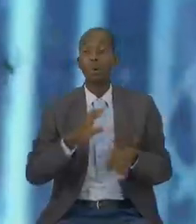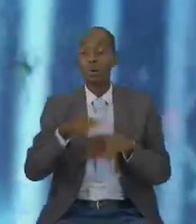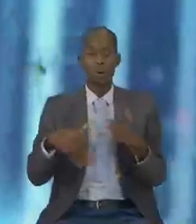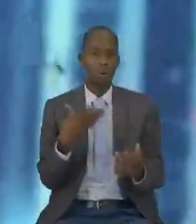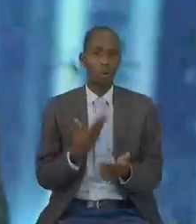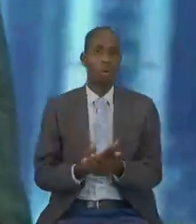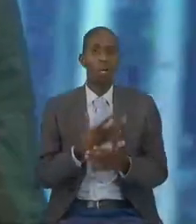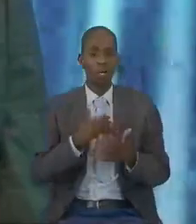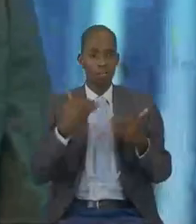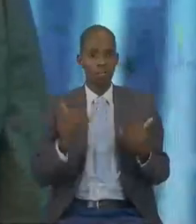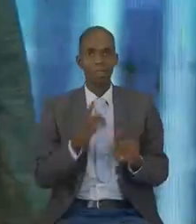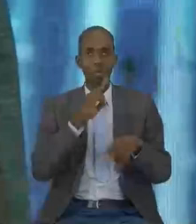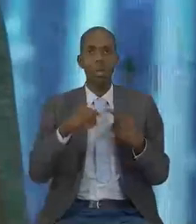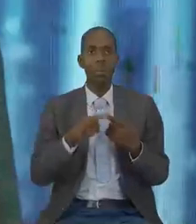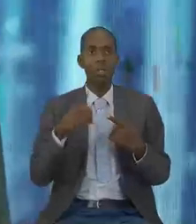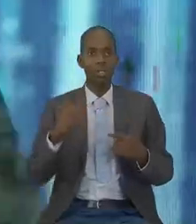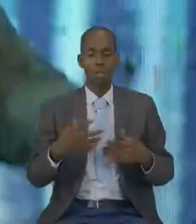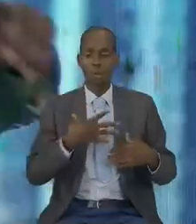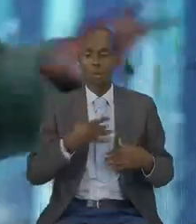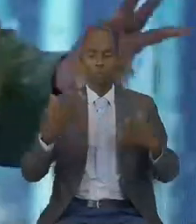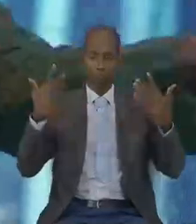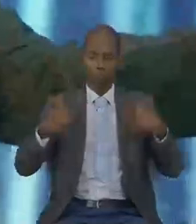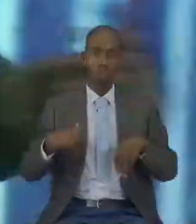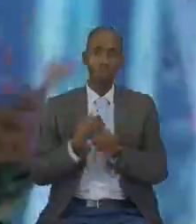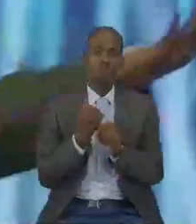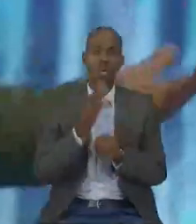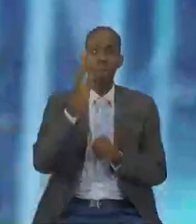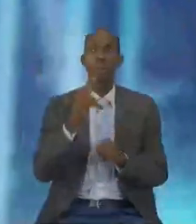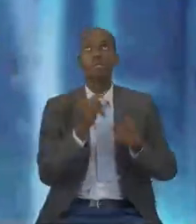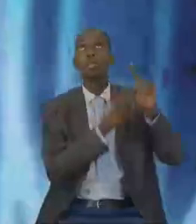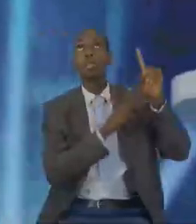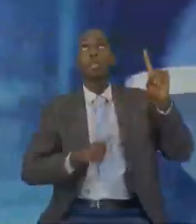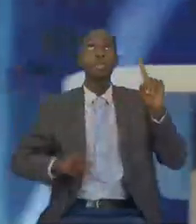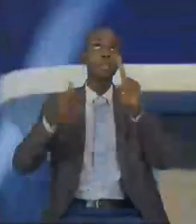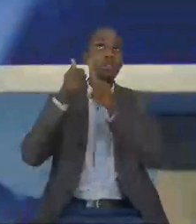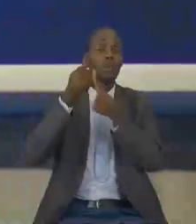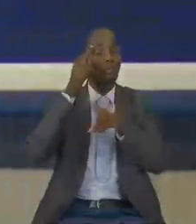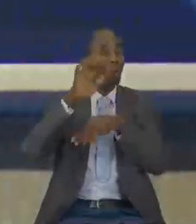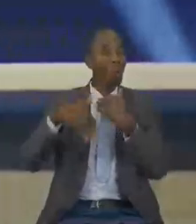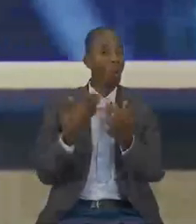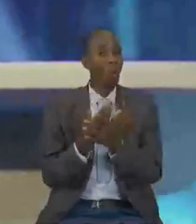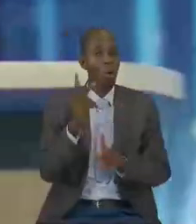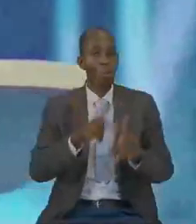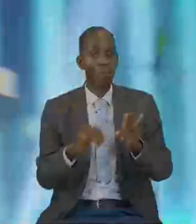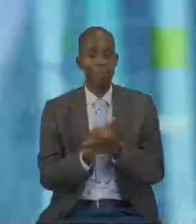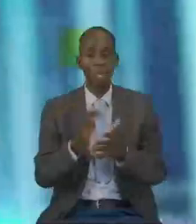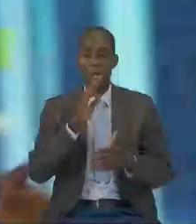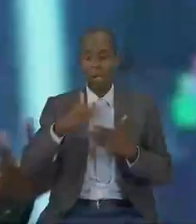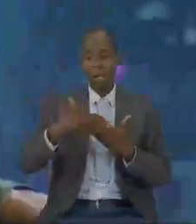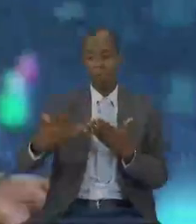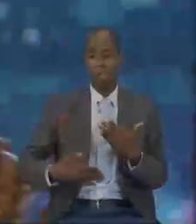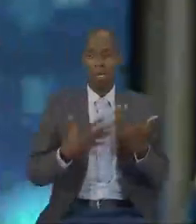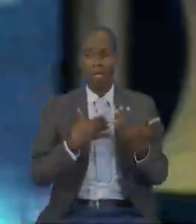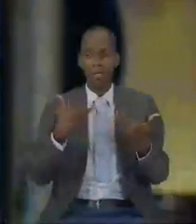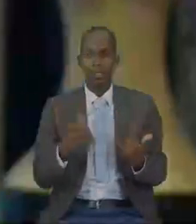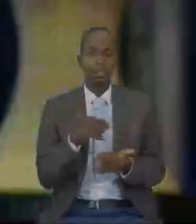mais ils ont eu des robes blanches fabriquées par le roi lui-même pour tous ceux-là qui avaient été invités.